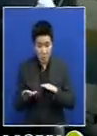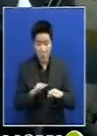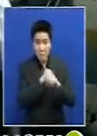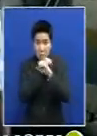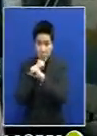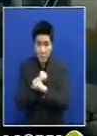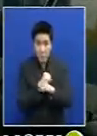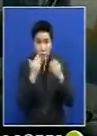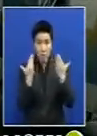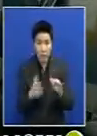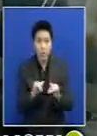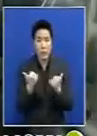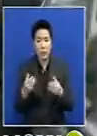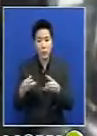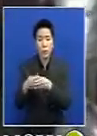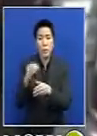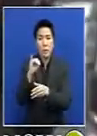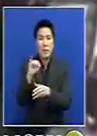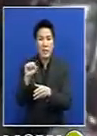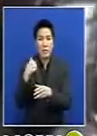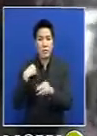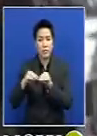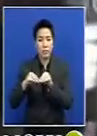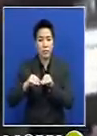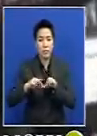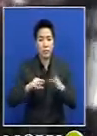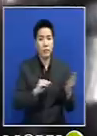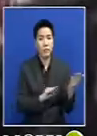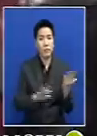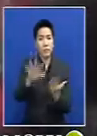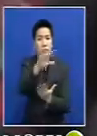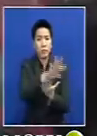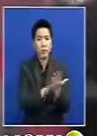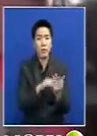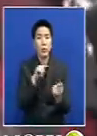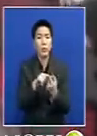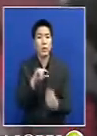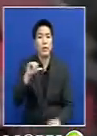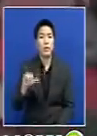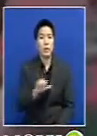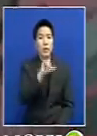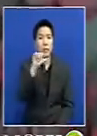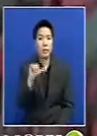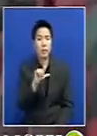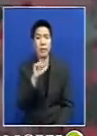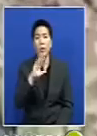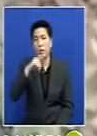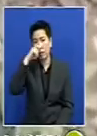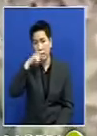การณ์ที่กลุ่มก่อการร้าย IS กำลังแผ่อิทธิพลมาในภูมิภาคโดยเฉพาะประเทศเพื่อนบ้านของ